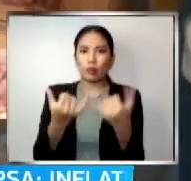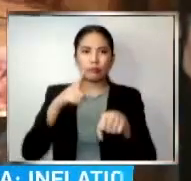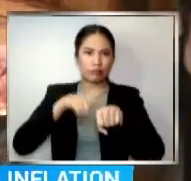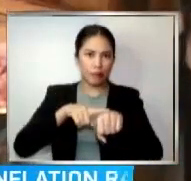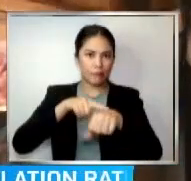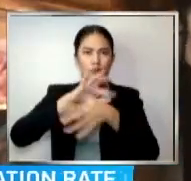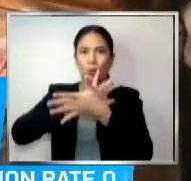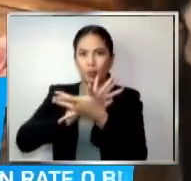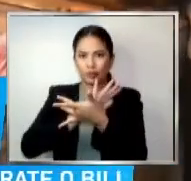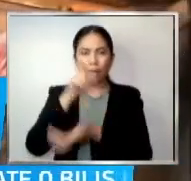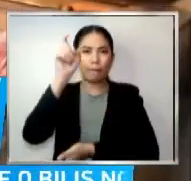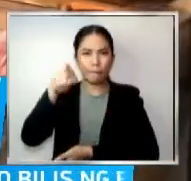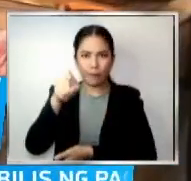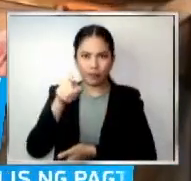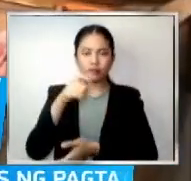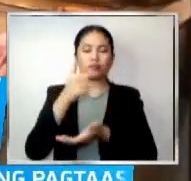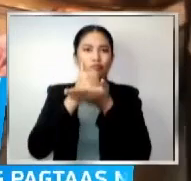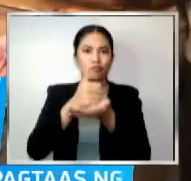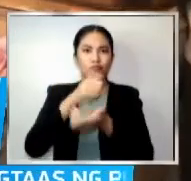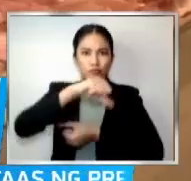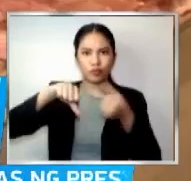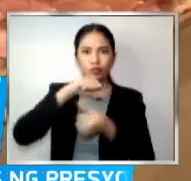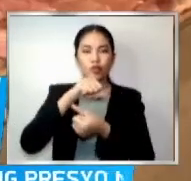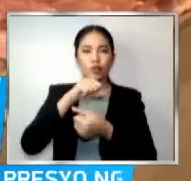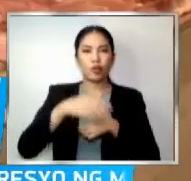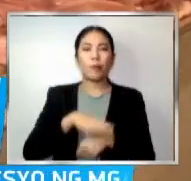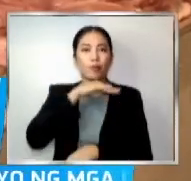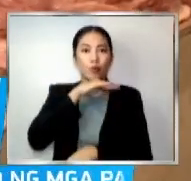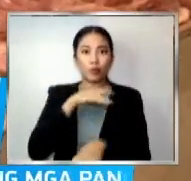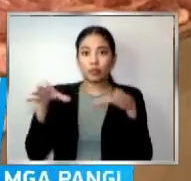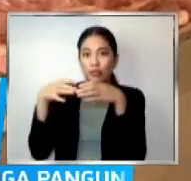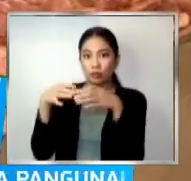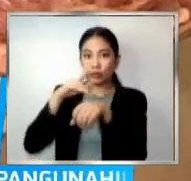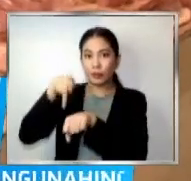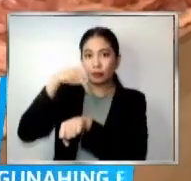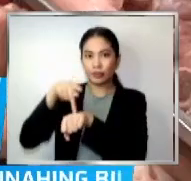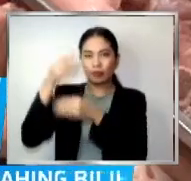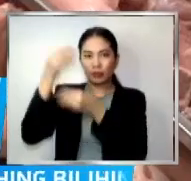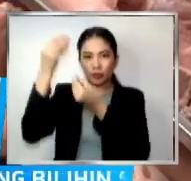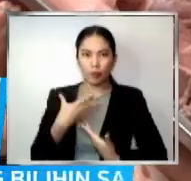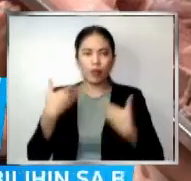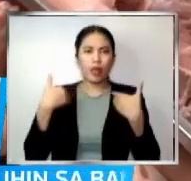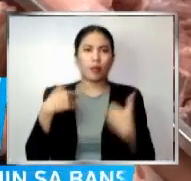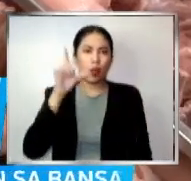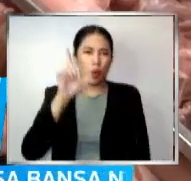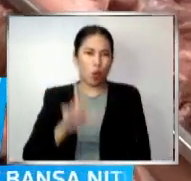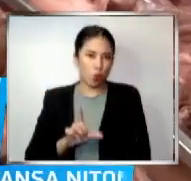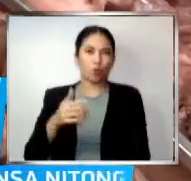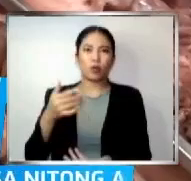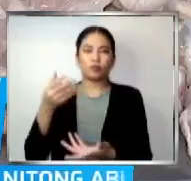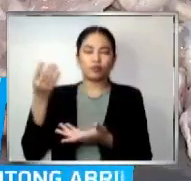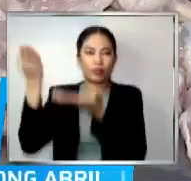po sa Pork Producers Federation of the Philippines, mababa pa rin ang supply ng local pork dahil bukod po sa banta ng African swine